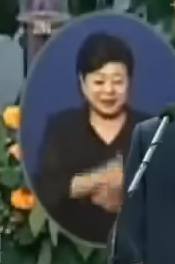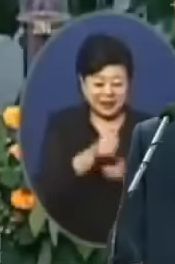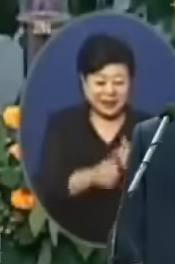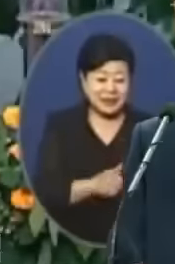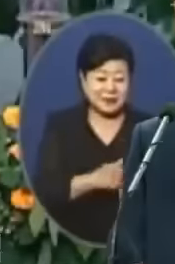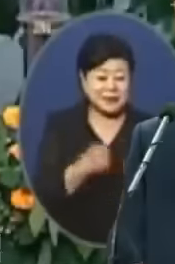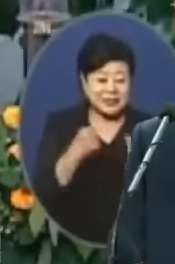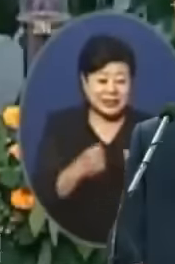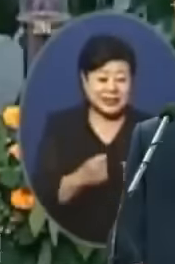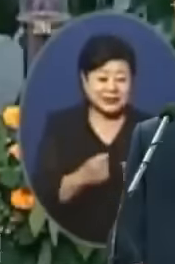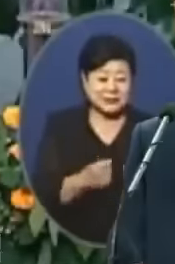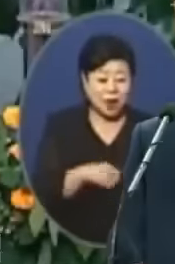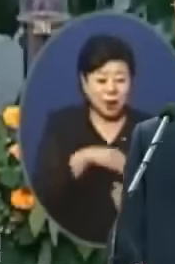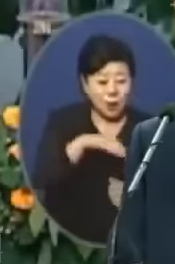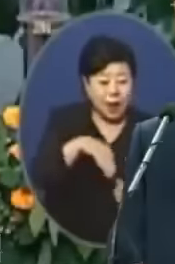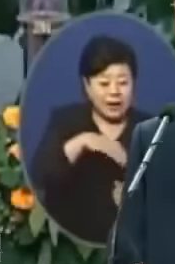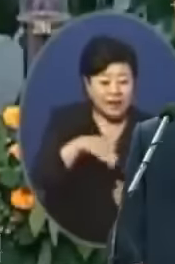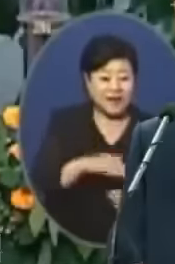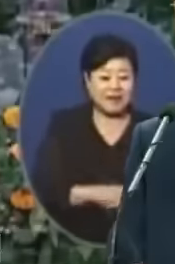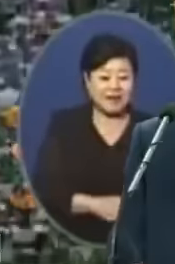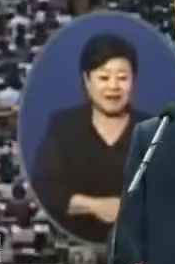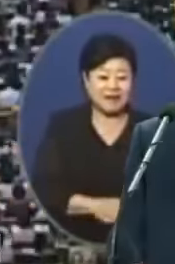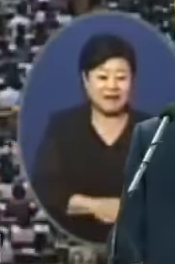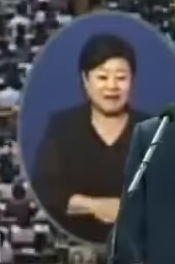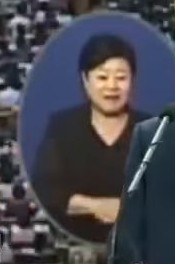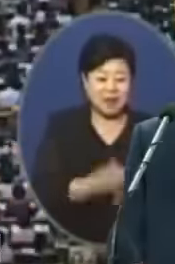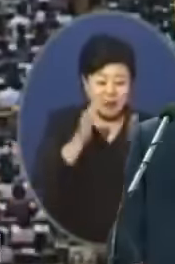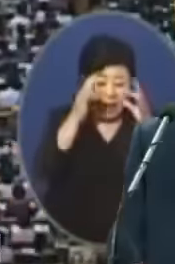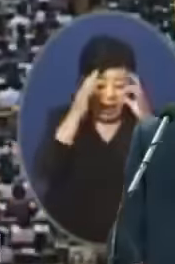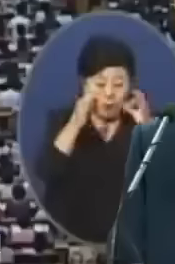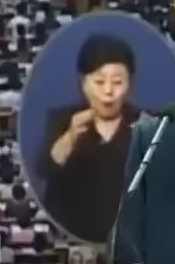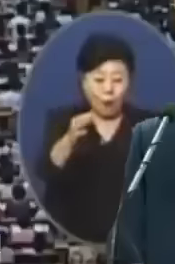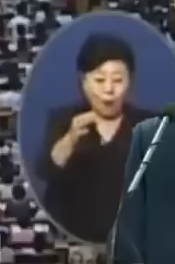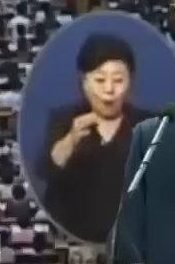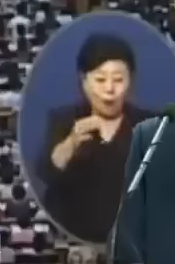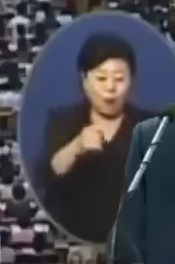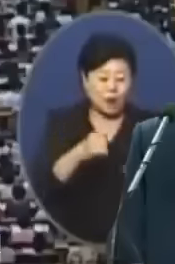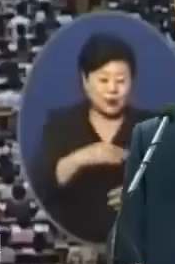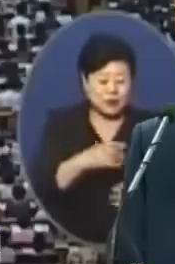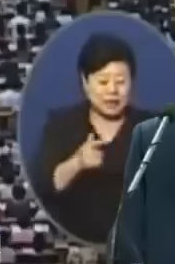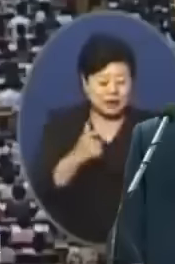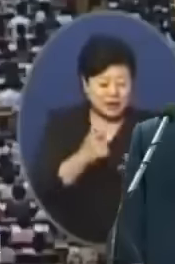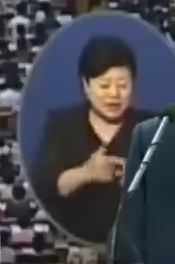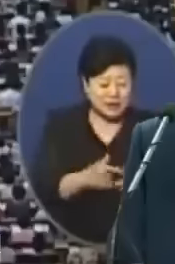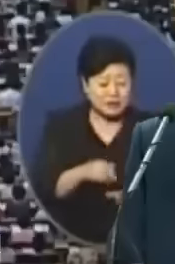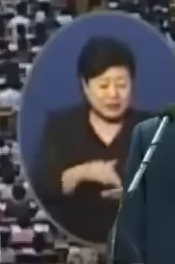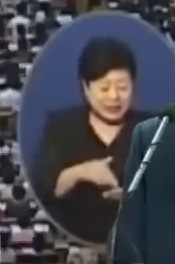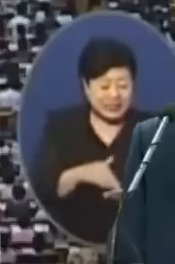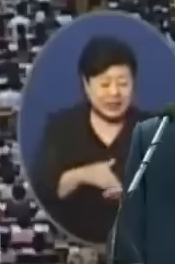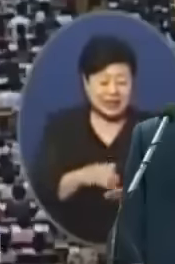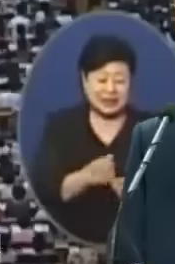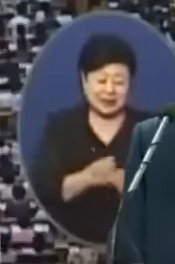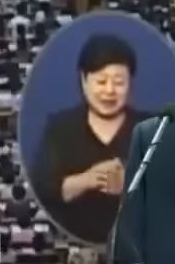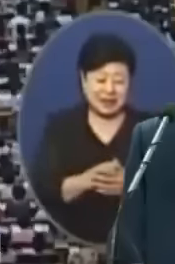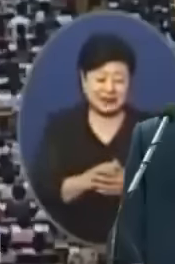하나님이 계시면 언제나 환경을 바라보고 두려워하지 않고 예수님을 계산해 넣기